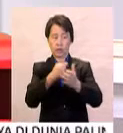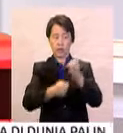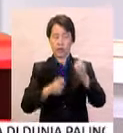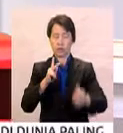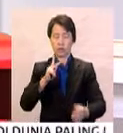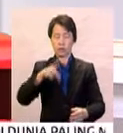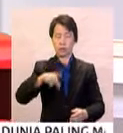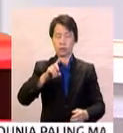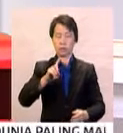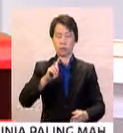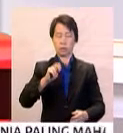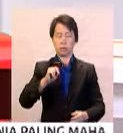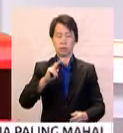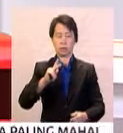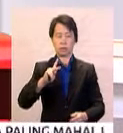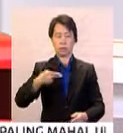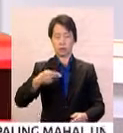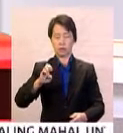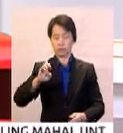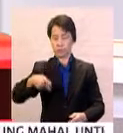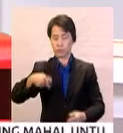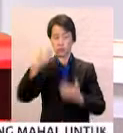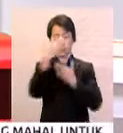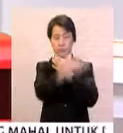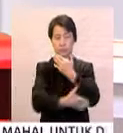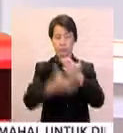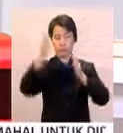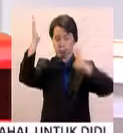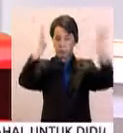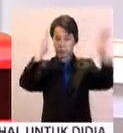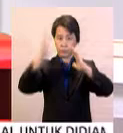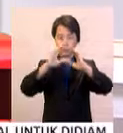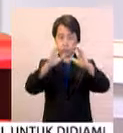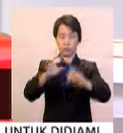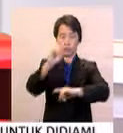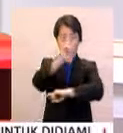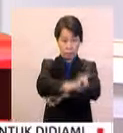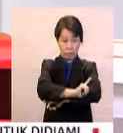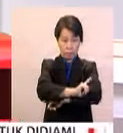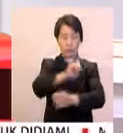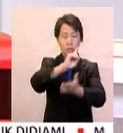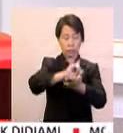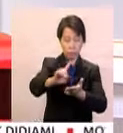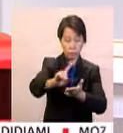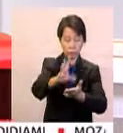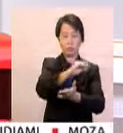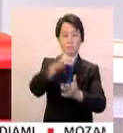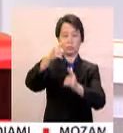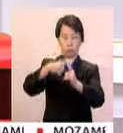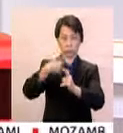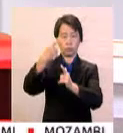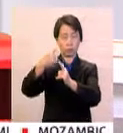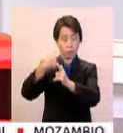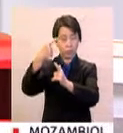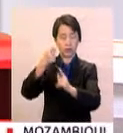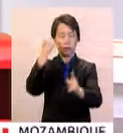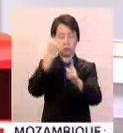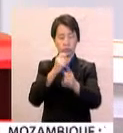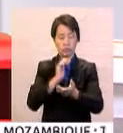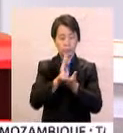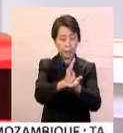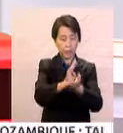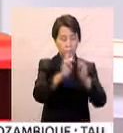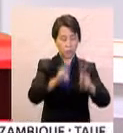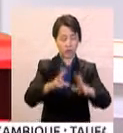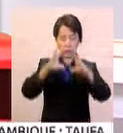Negeri dan Hal Ehwal Pengguna KPDN HEP di seluruh negara secara harian, mingguan dan bulanan bertujuan membantu